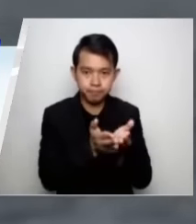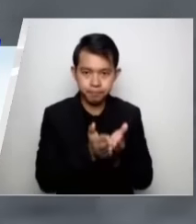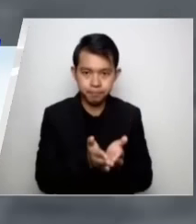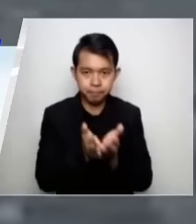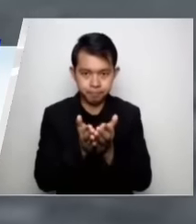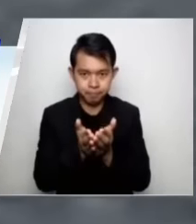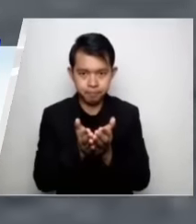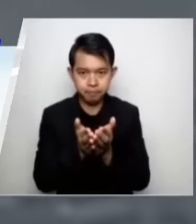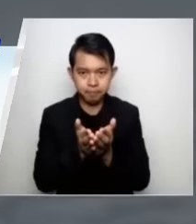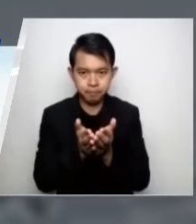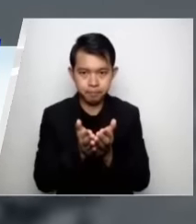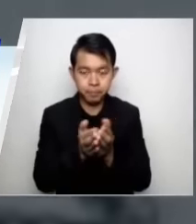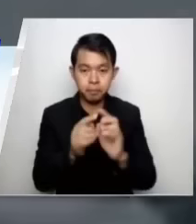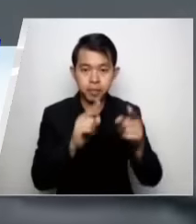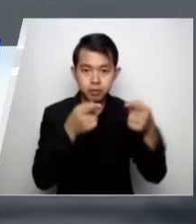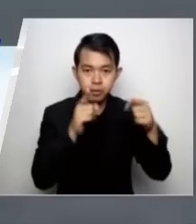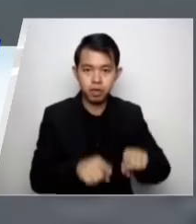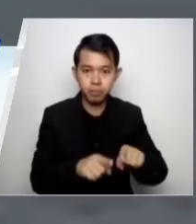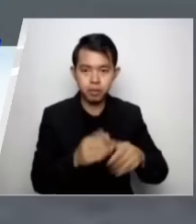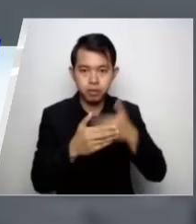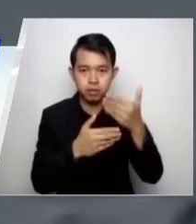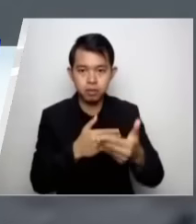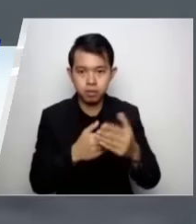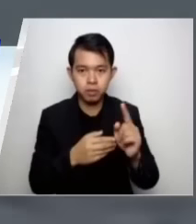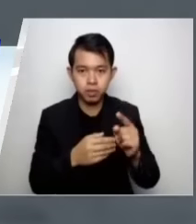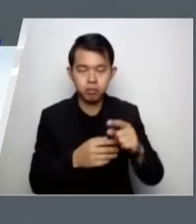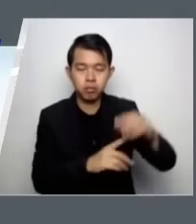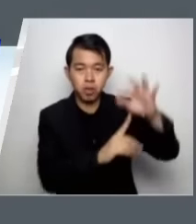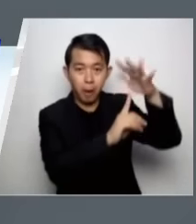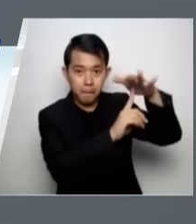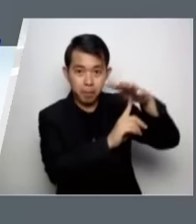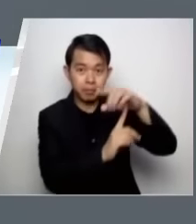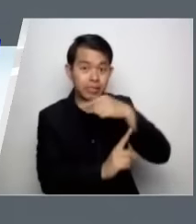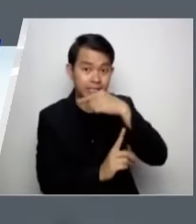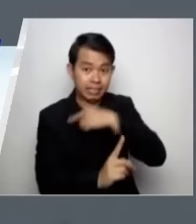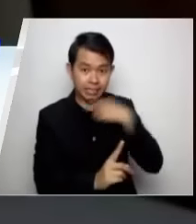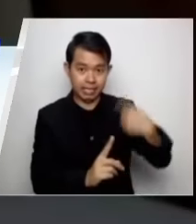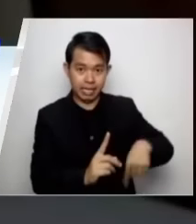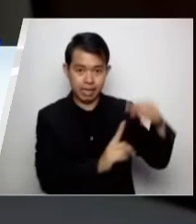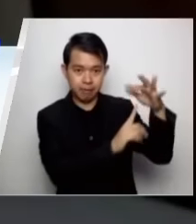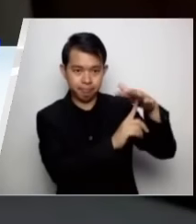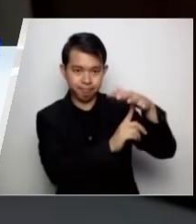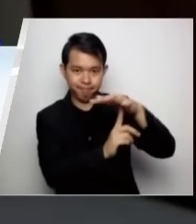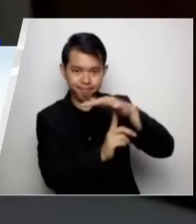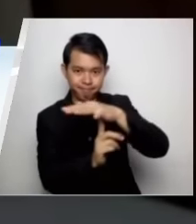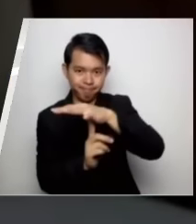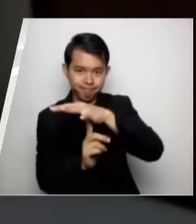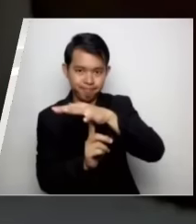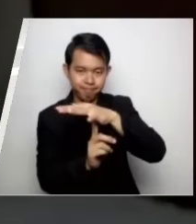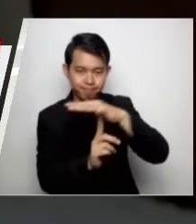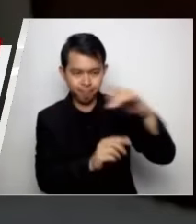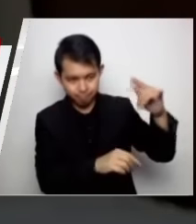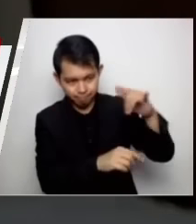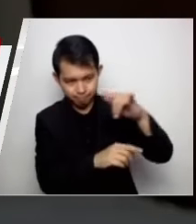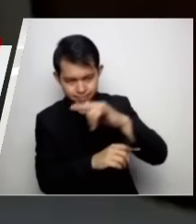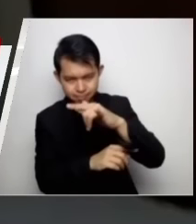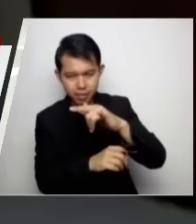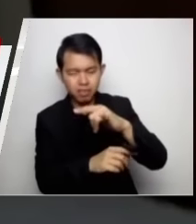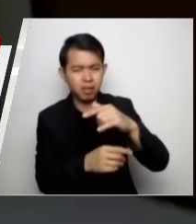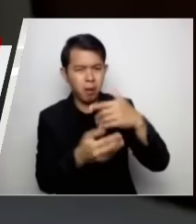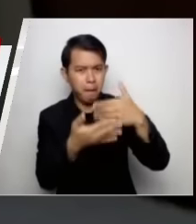Nang bigla silang lapitan ng helicopter ng China. Nag-hover siya ng mababang lipad lamang at